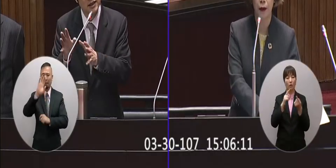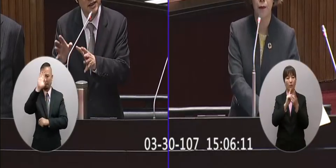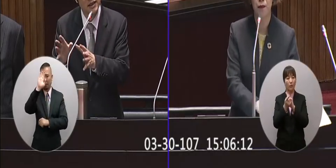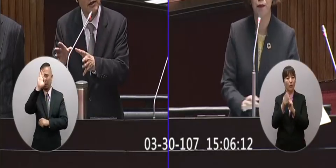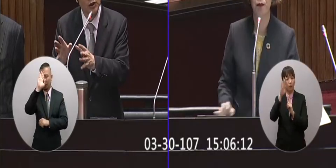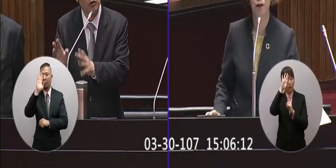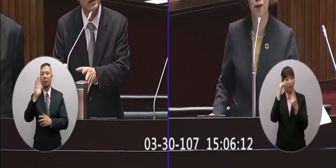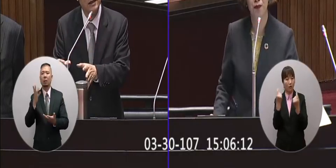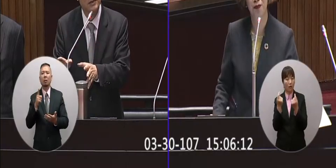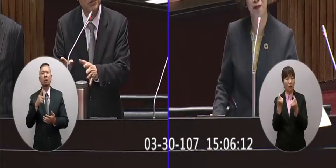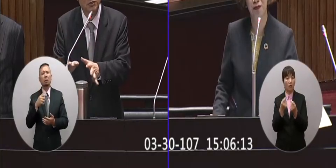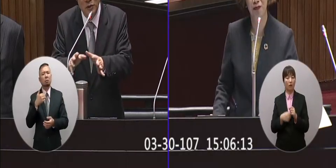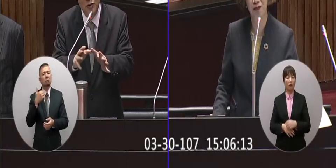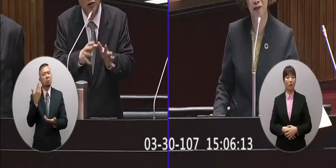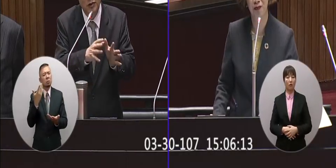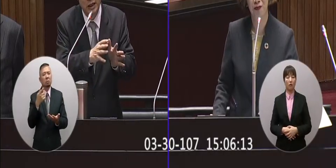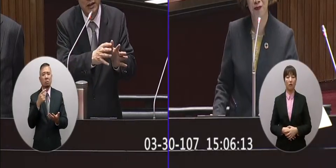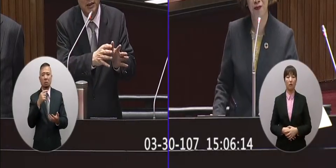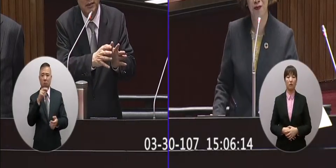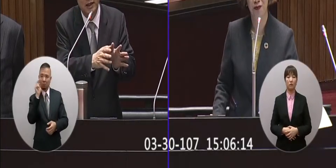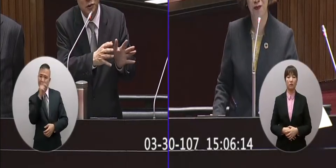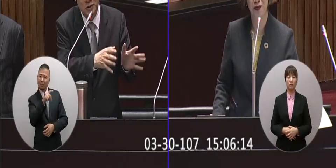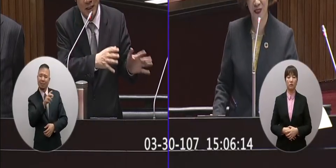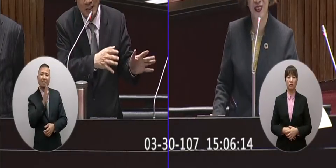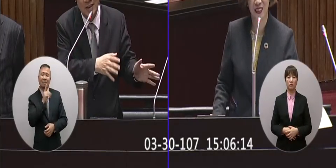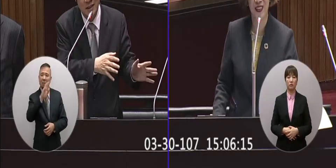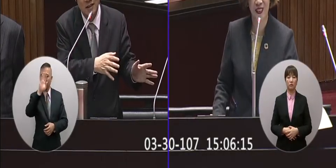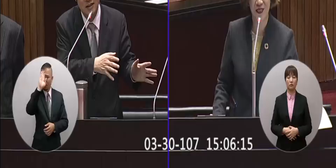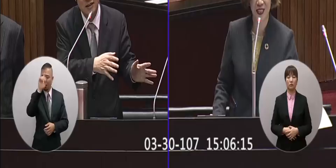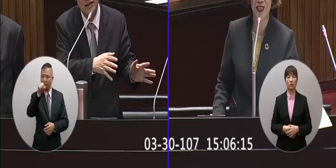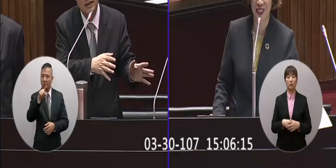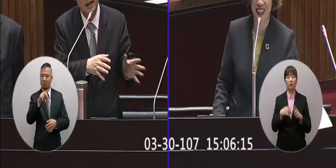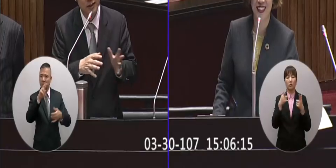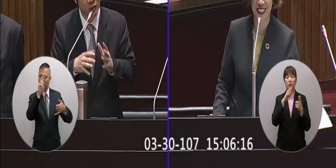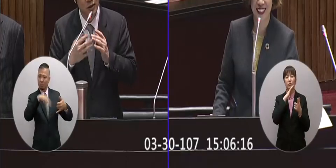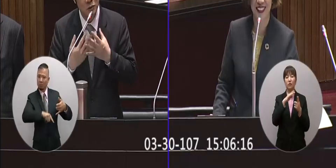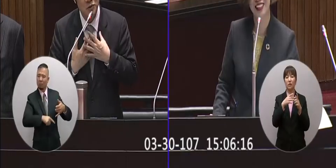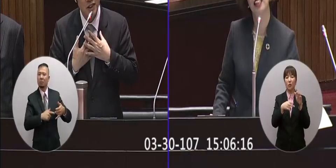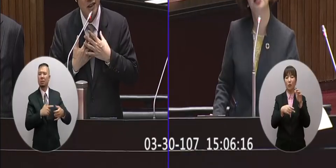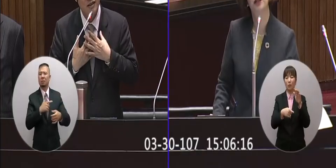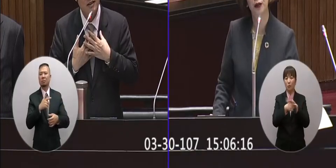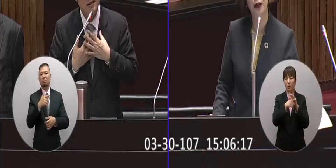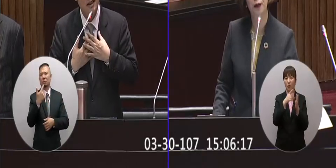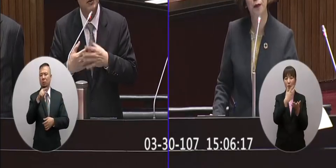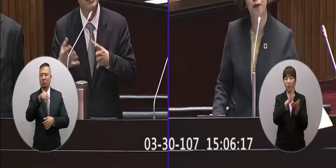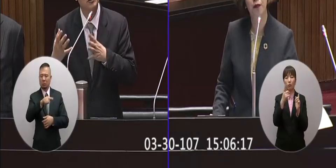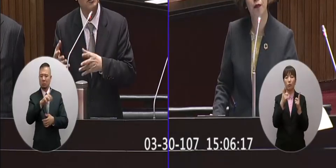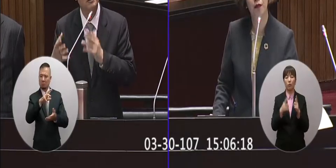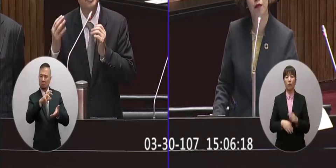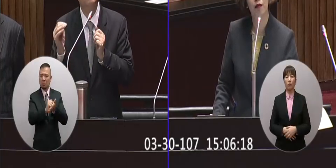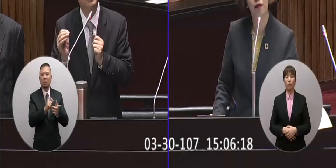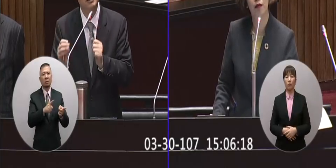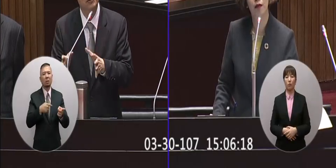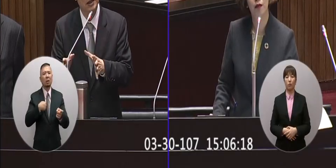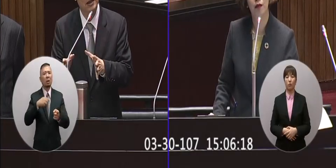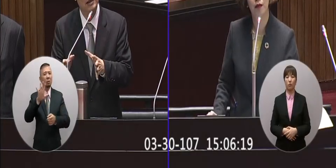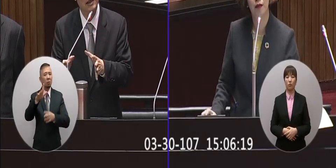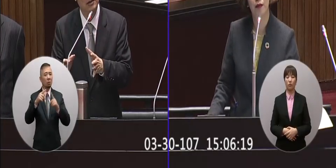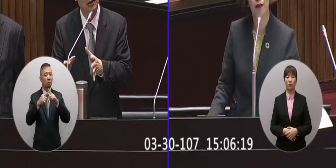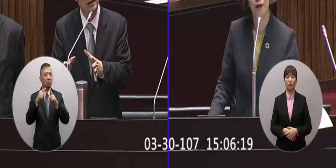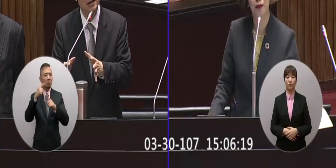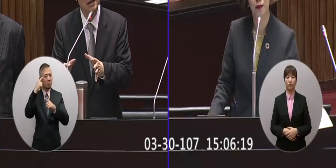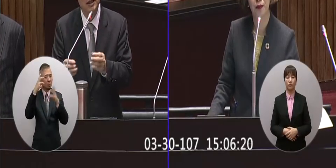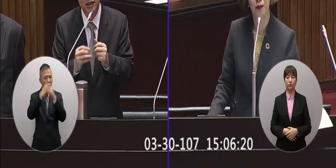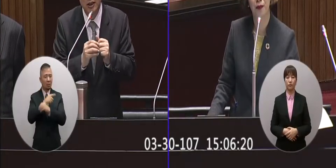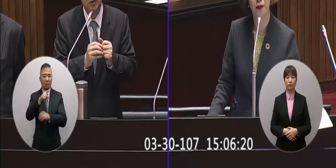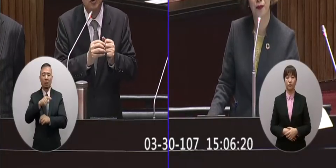个把他认定他为患者，并不是说要把他去刑责。 对 对，没错，我了解。 很多人误解了，以为就是说我们一定要把他认为他